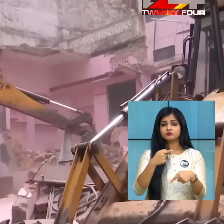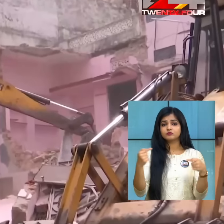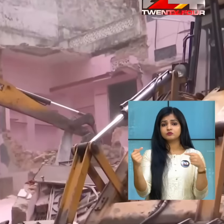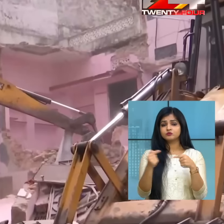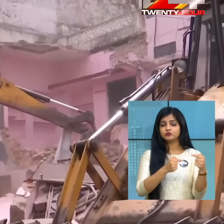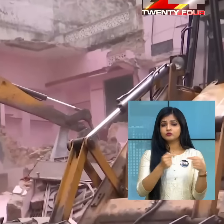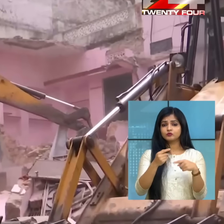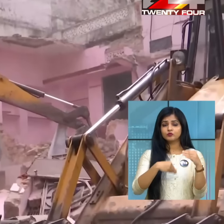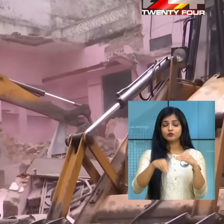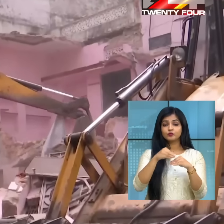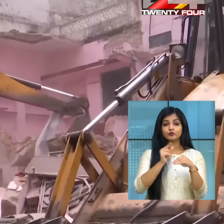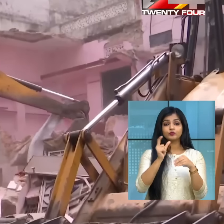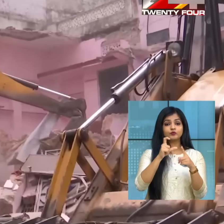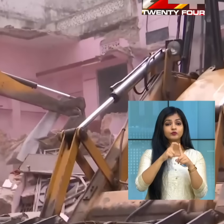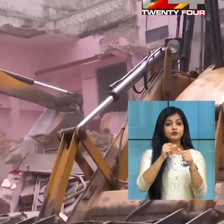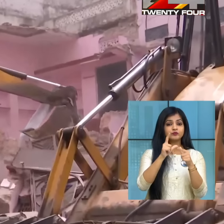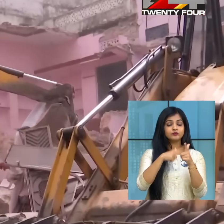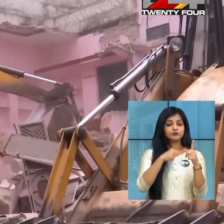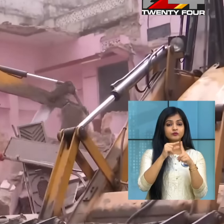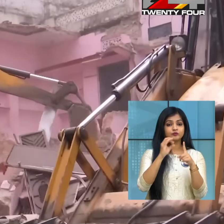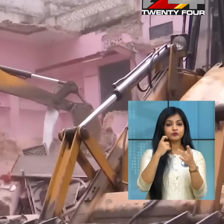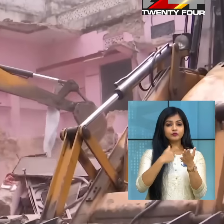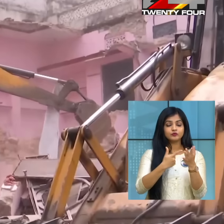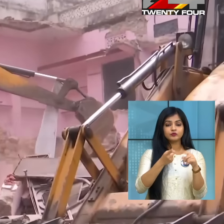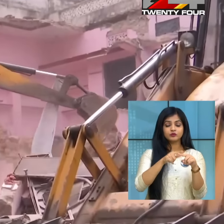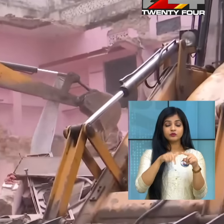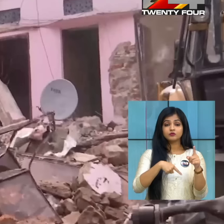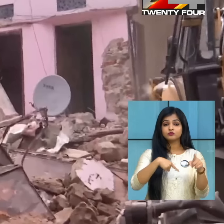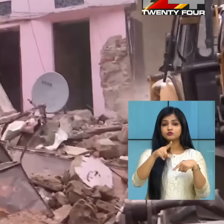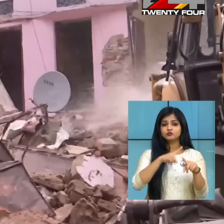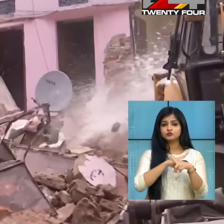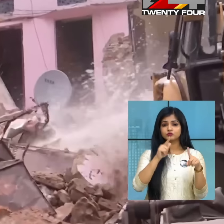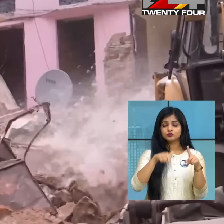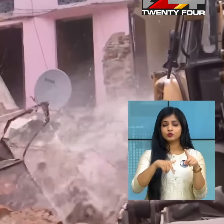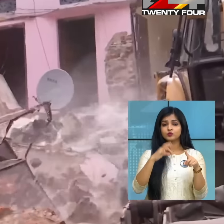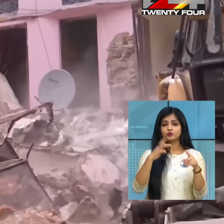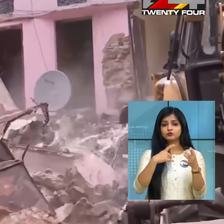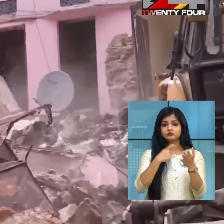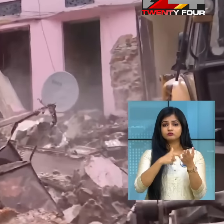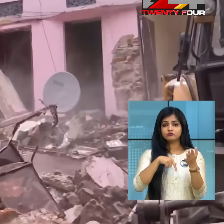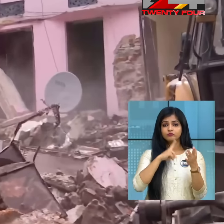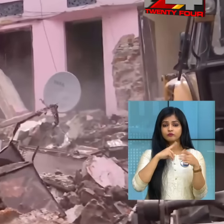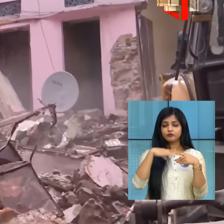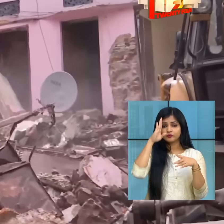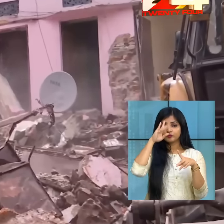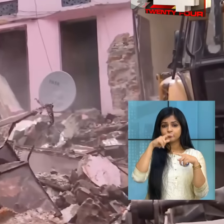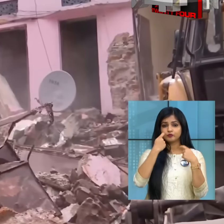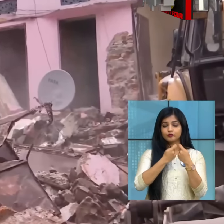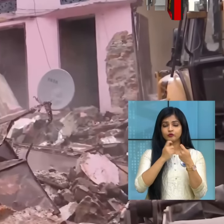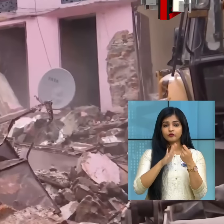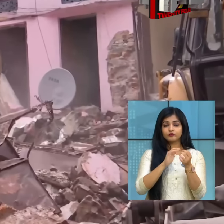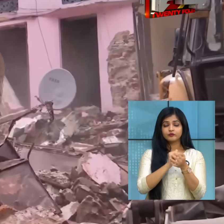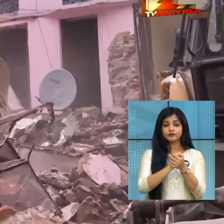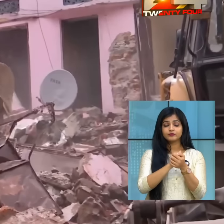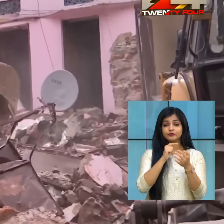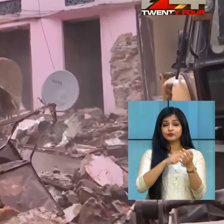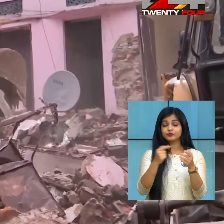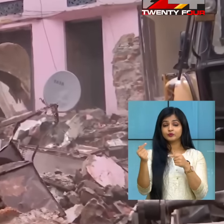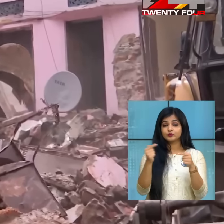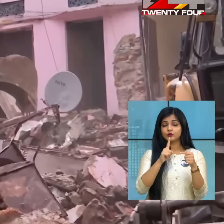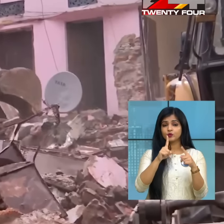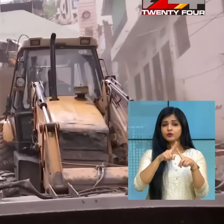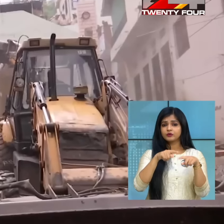സംഘർഷത്തിലേക്കാണ് ഉദയ്പൂരിൽ കാര്യങ്ങൾ കൊണ്ടെത്തിച്ചത്. ഇപ്പോൾ നിരോധനാജ്ഞ ഉൾപ്പെടെയാണ് പോലീസ് അവിടെ ഏർപ്പെടുത്തിയിരിക്കുന്നത്. ഒരു സംഘം സംഘർഷത്തിന്റെ ഭാഗമായി